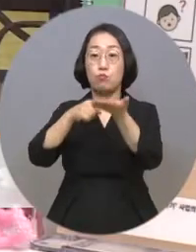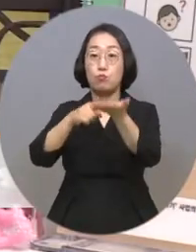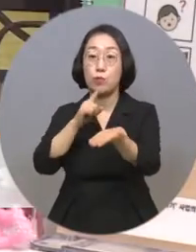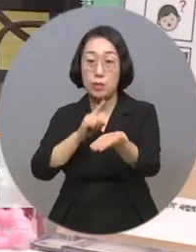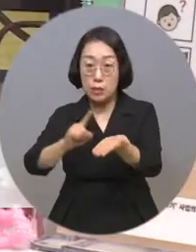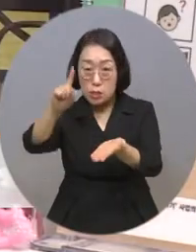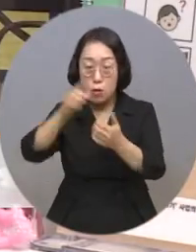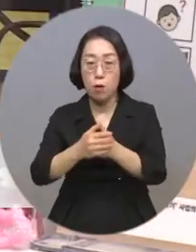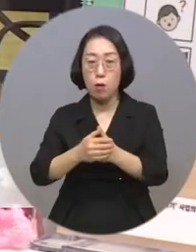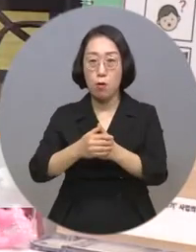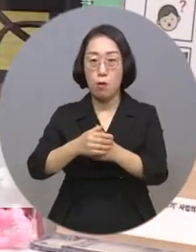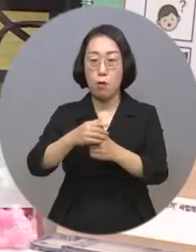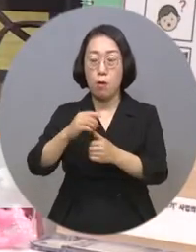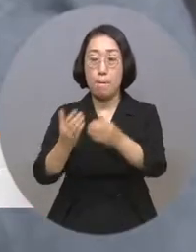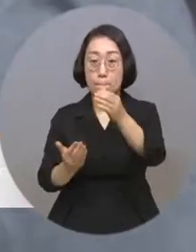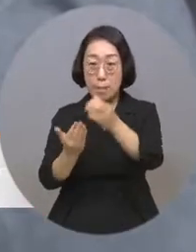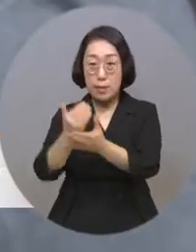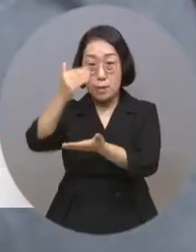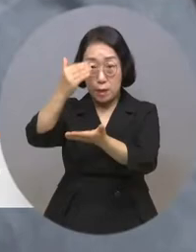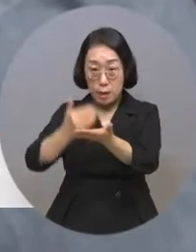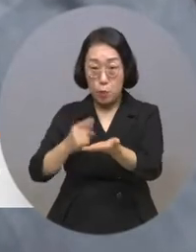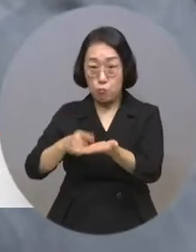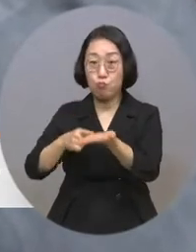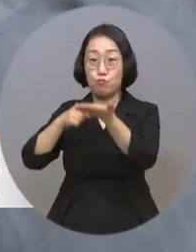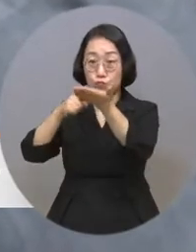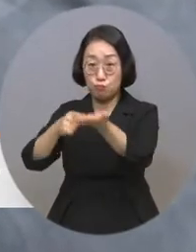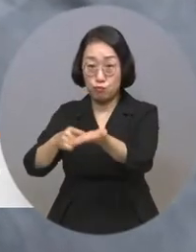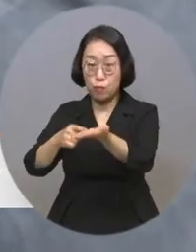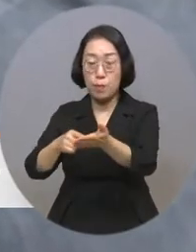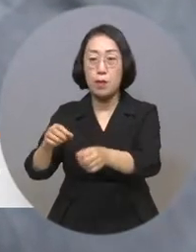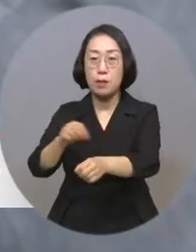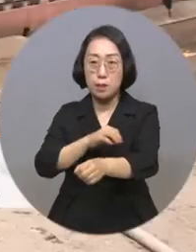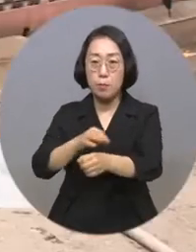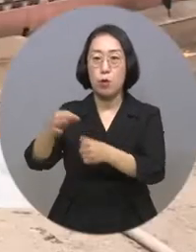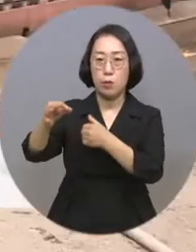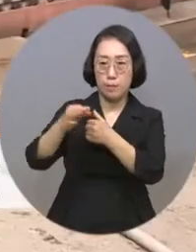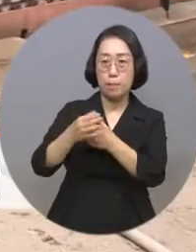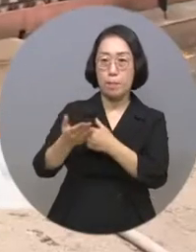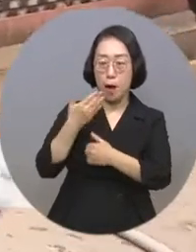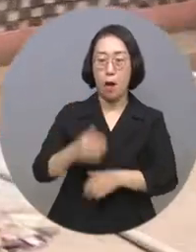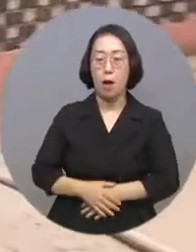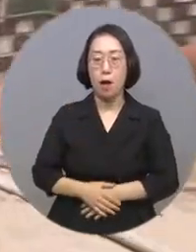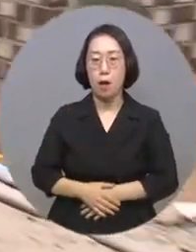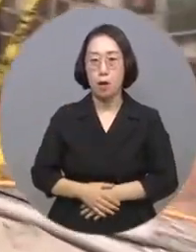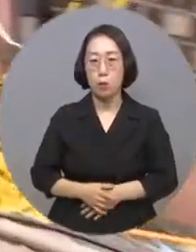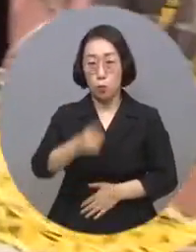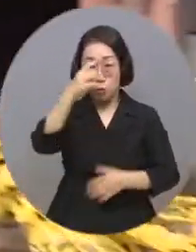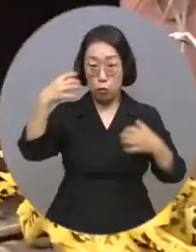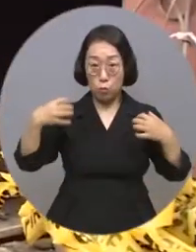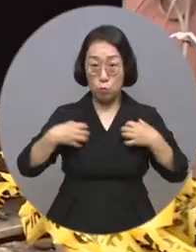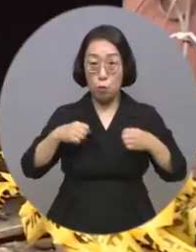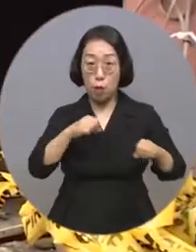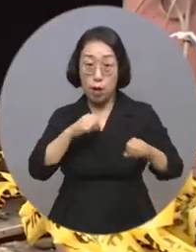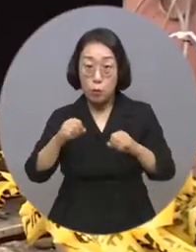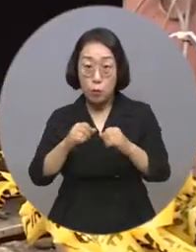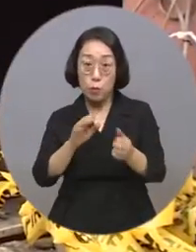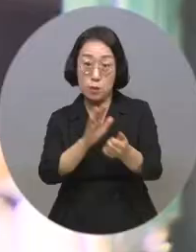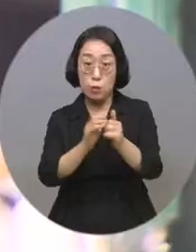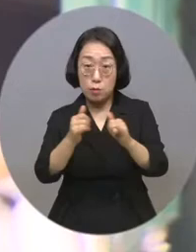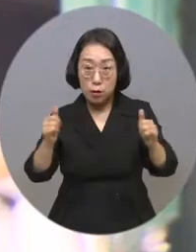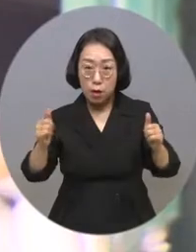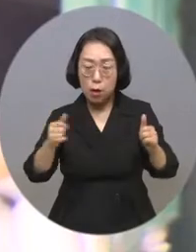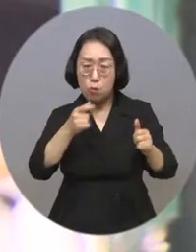자연재난신고서를 제출하면 특별지원급여가 제공됩니다. 아울러 정부는 활동지원사가 침수 우려가